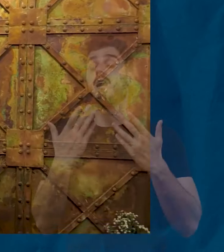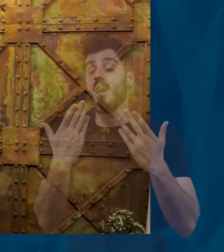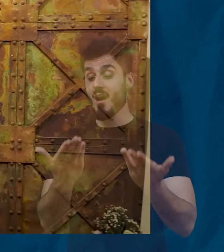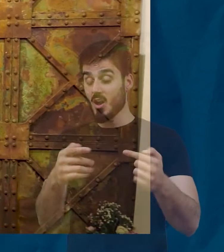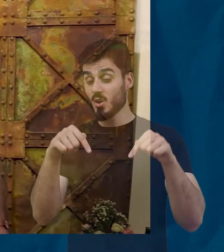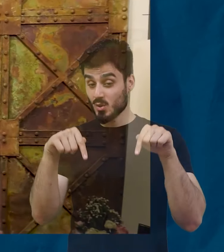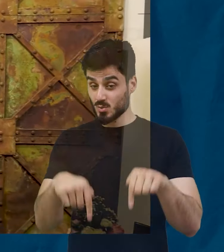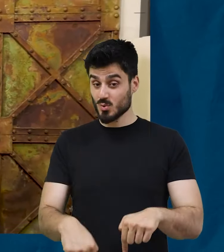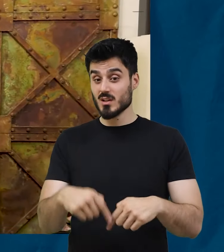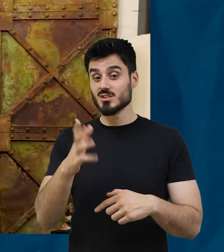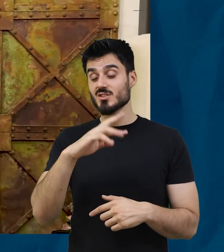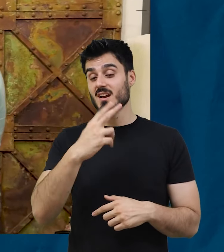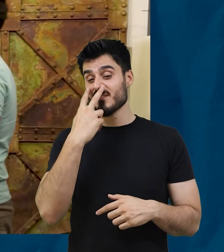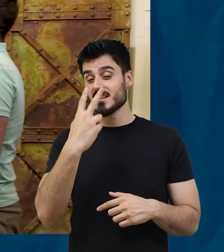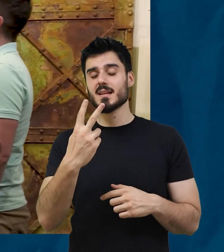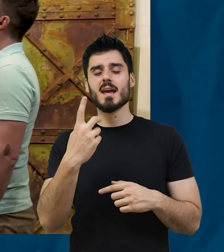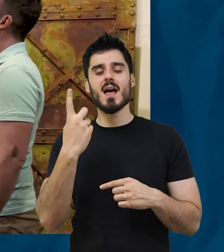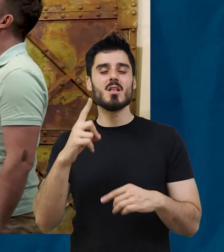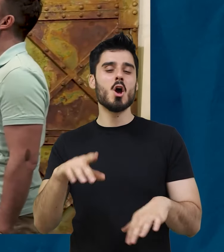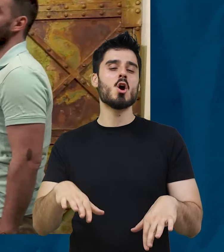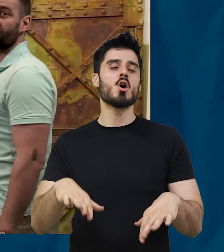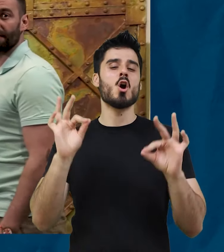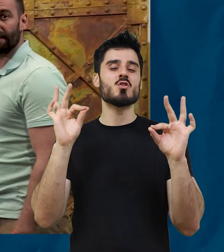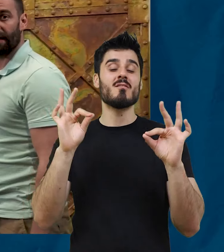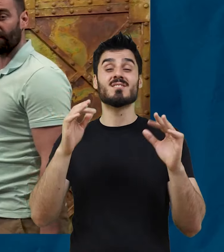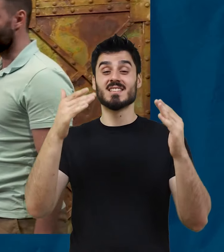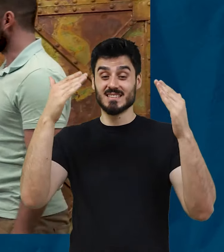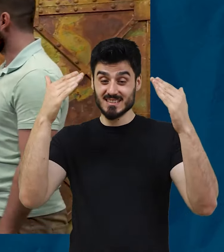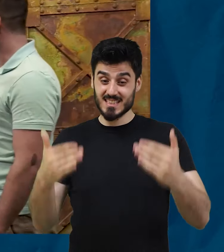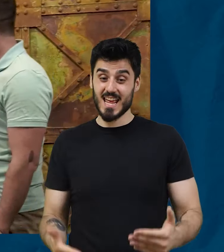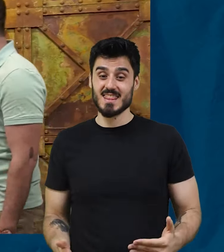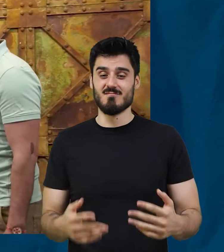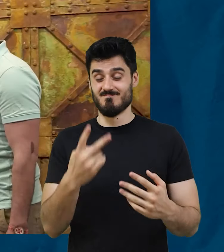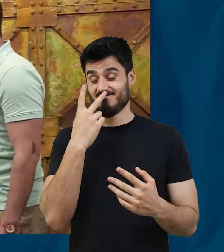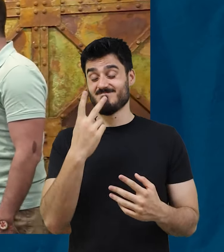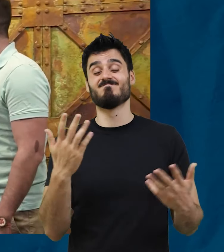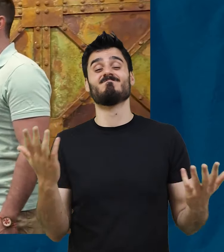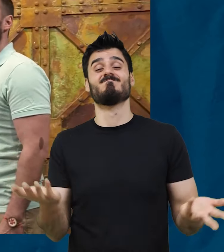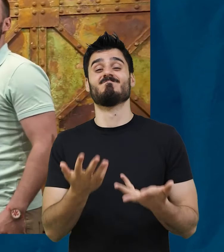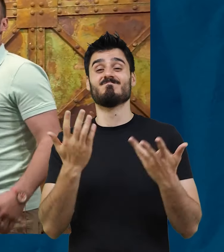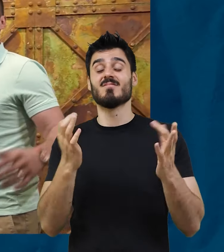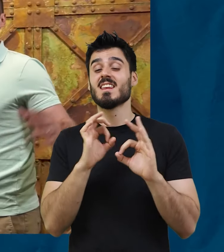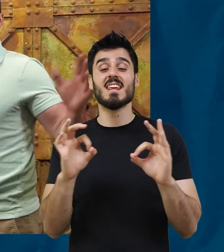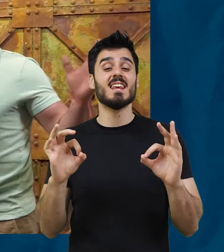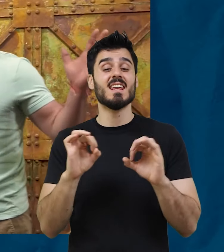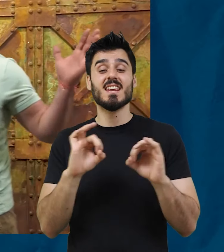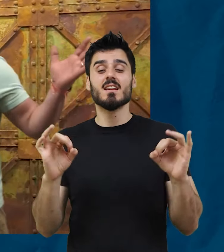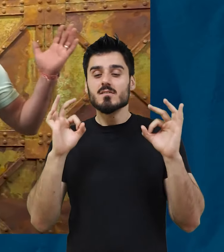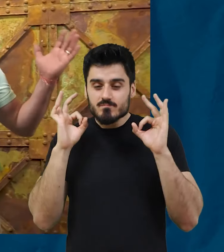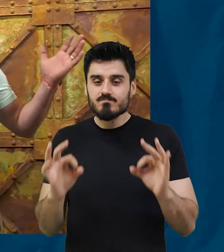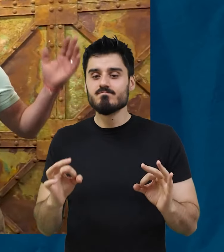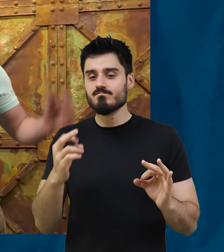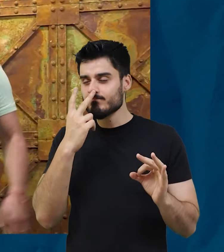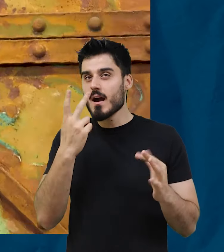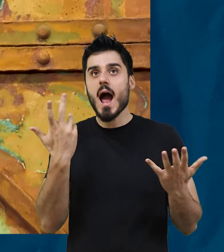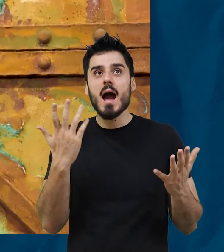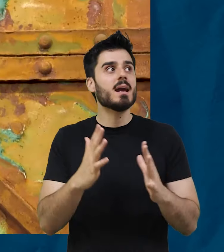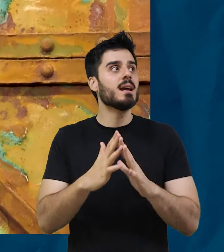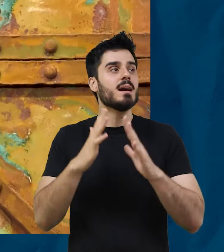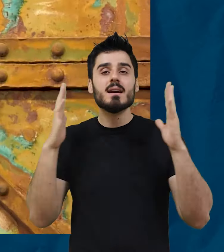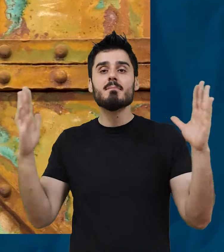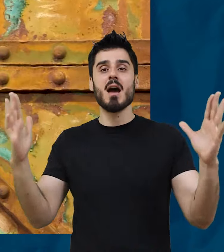Ето тук ще видите една напълно готова декоративна стена. Виждате колко е реалистична и как всъщност изглежда в мащаб.